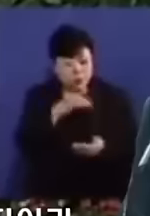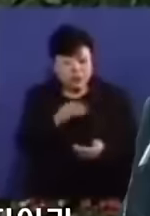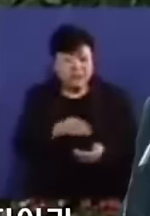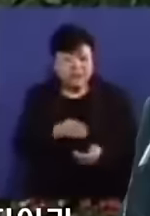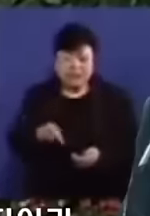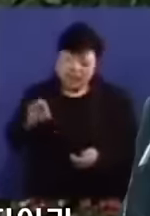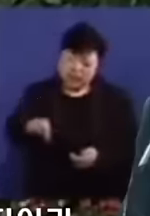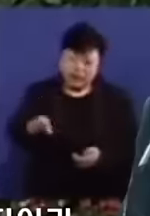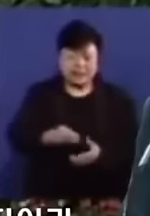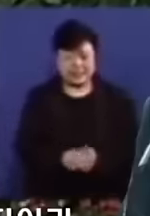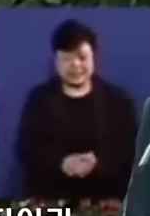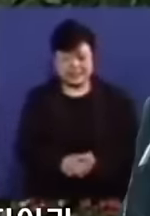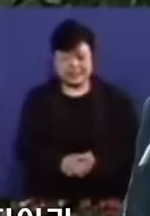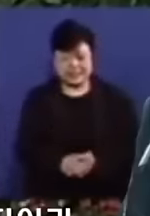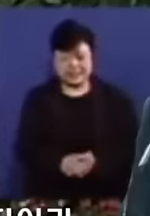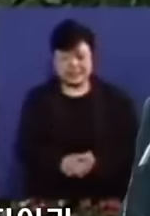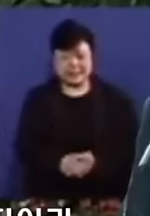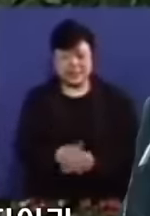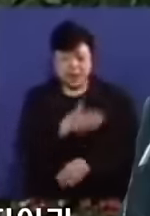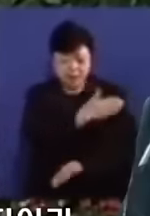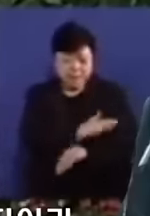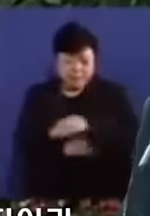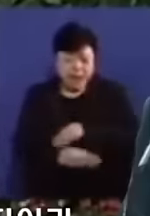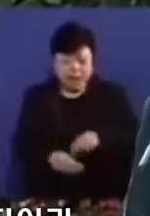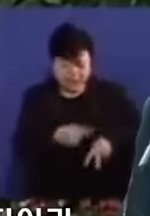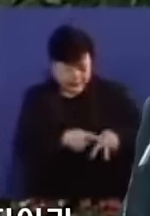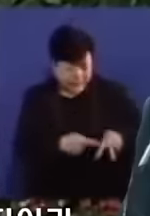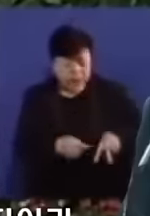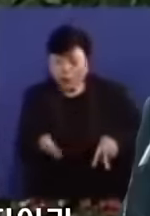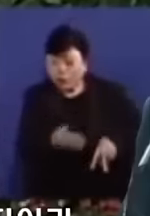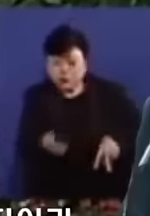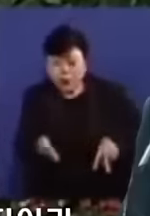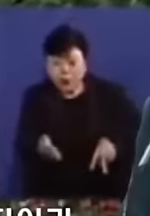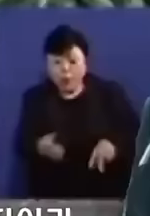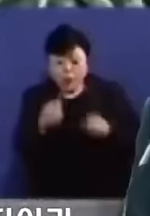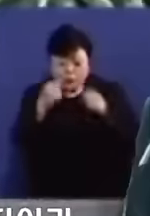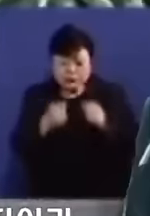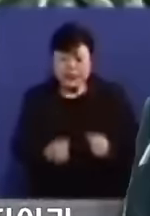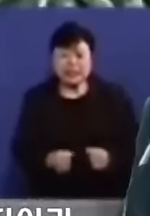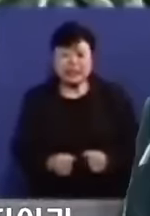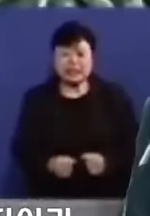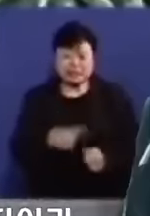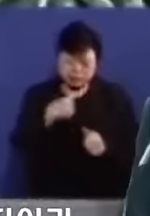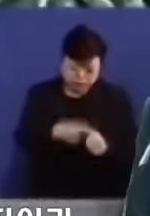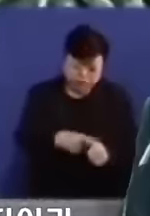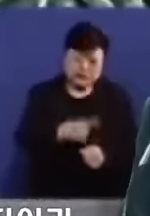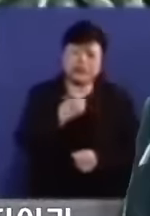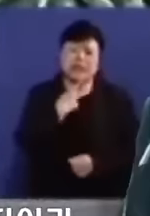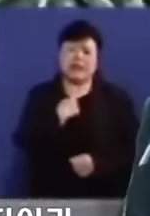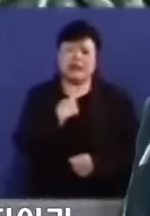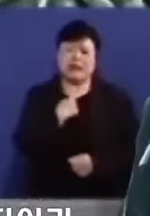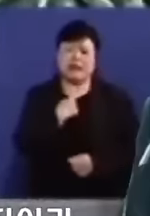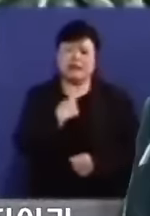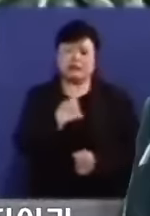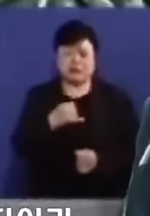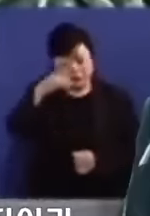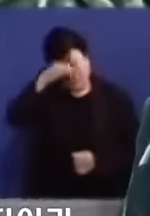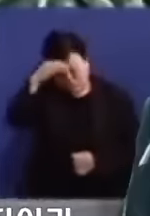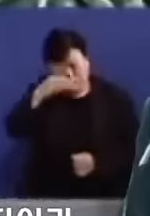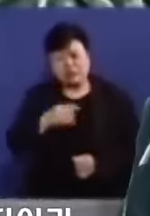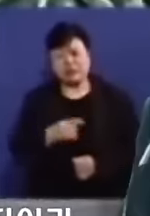아니에요. 팔다리가 없이 세상에 살려니까 얼마나 사람들에게 무시와 멸시를 당하고 구경거리가 되지